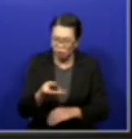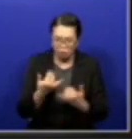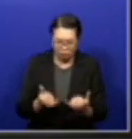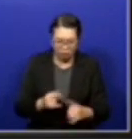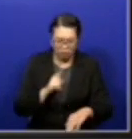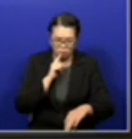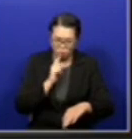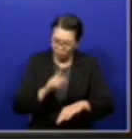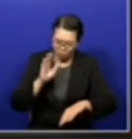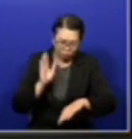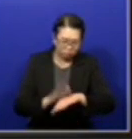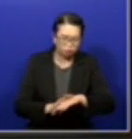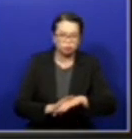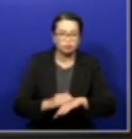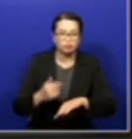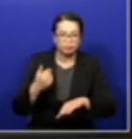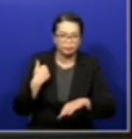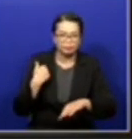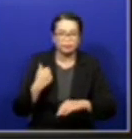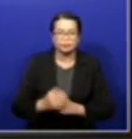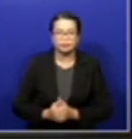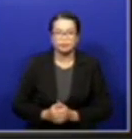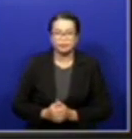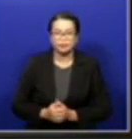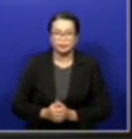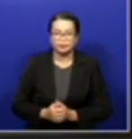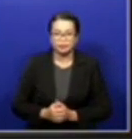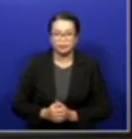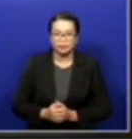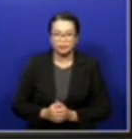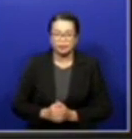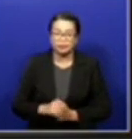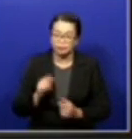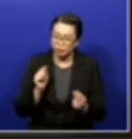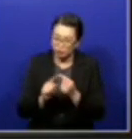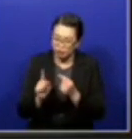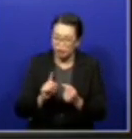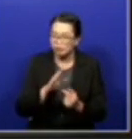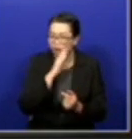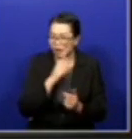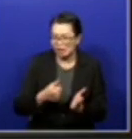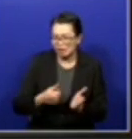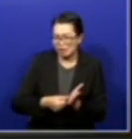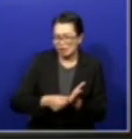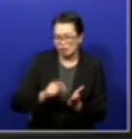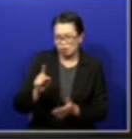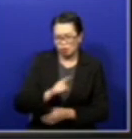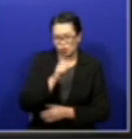ท่านอย่างแรงเลยท่านประธานครับค่าเผื่อนี่สงสัยจะ